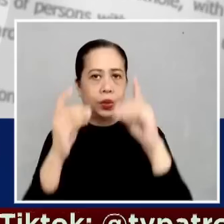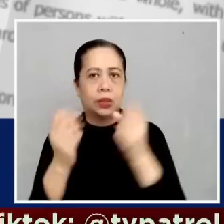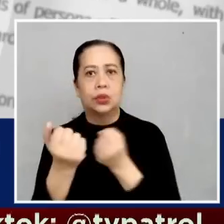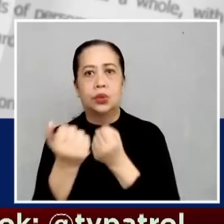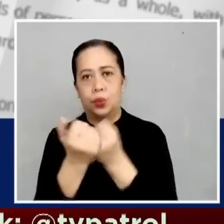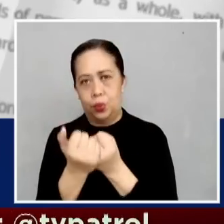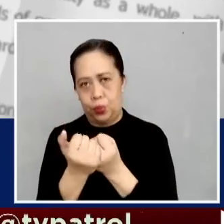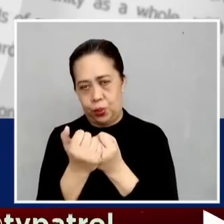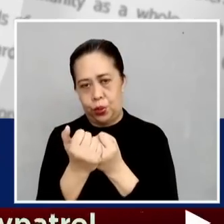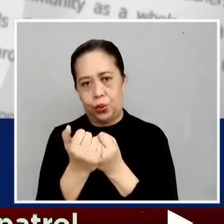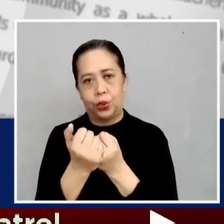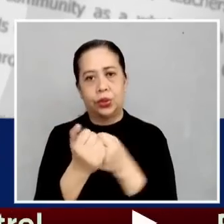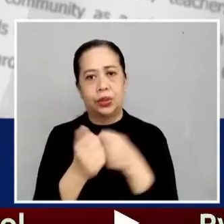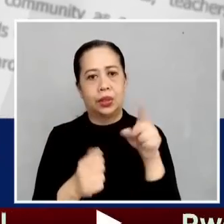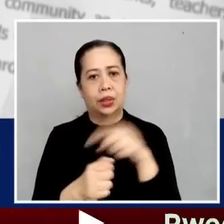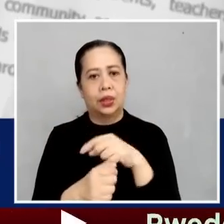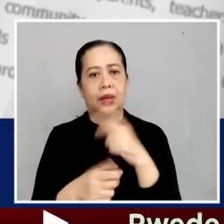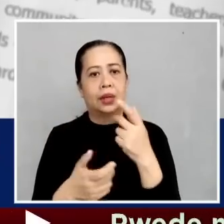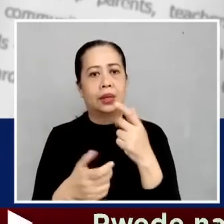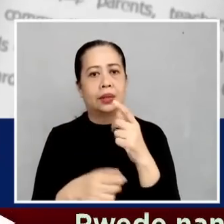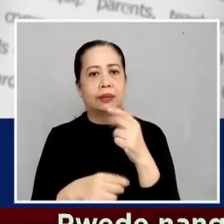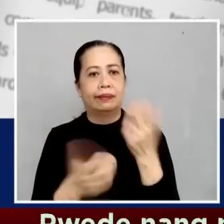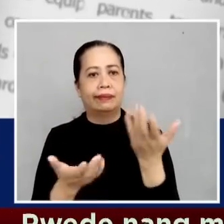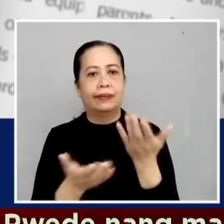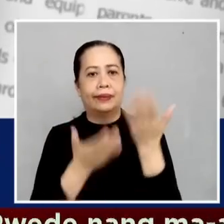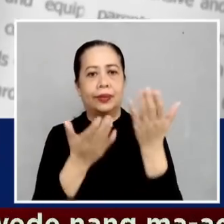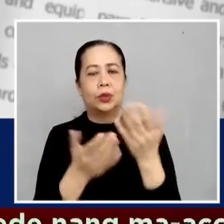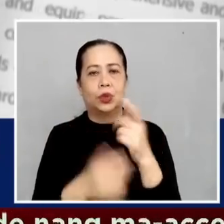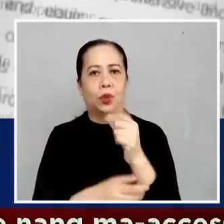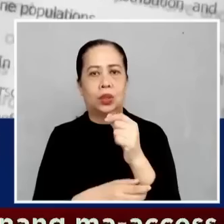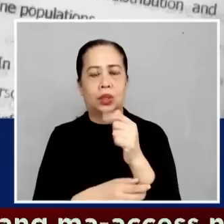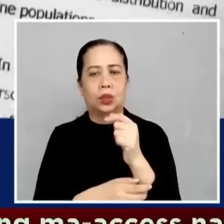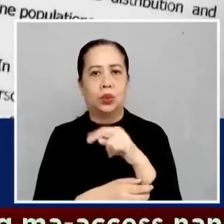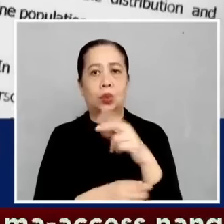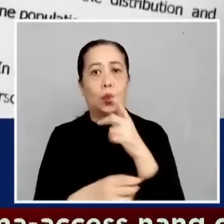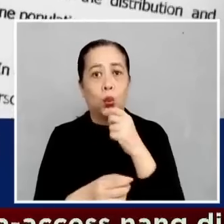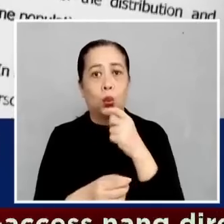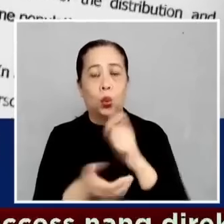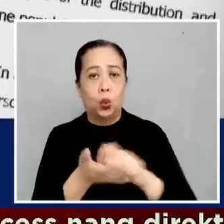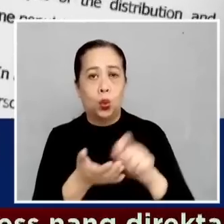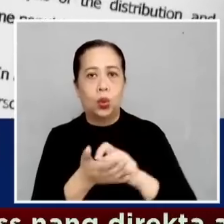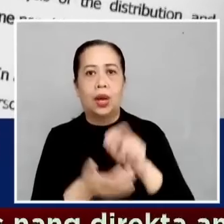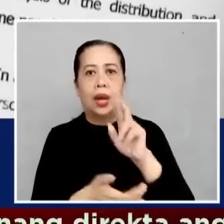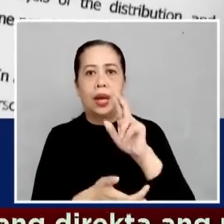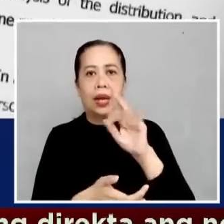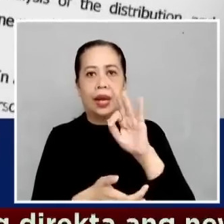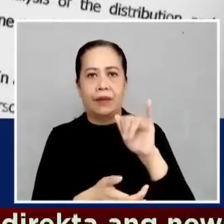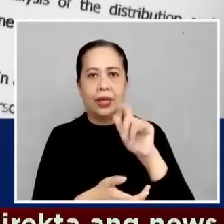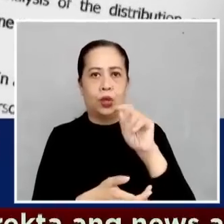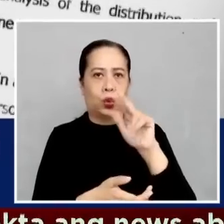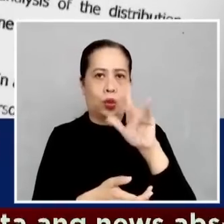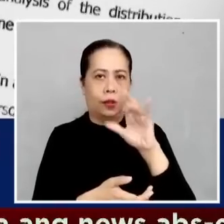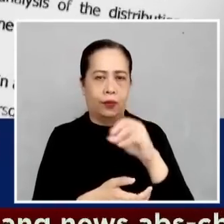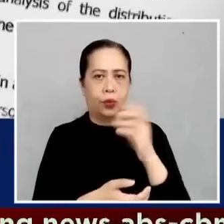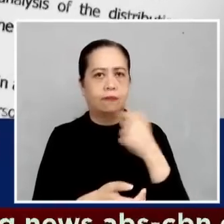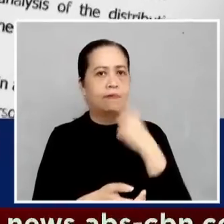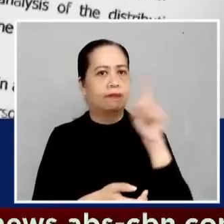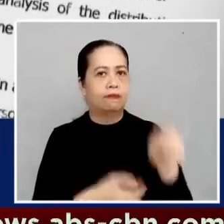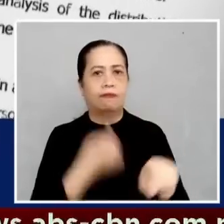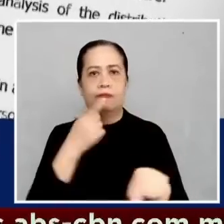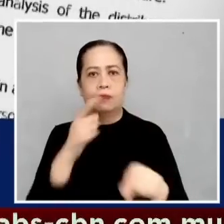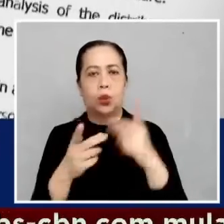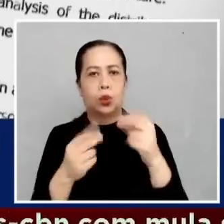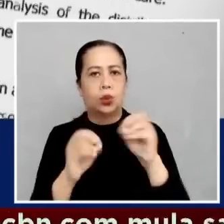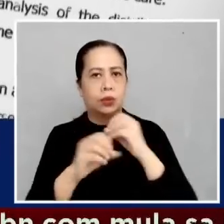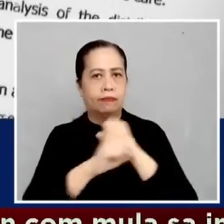o CARES Act of 2022 ni Senador Rafi Tulfo. Dito, inaatasan ng concerned agencies na magsagawa ng